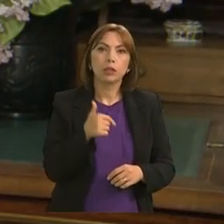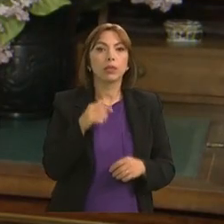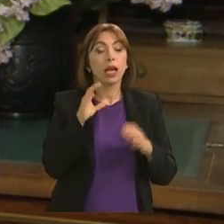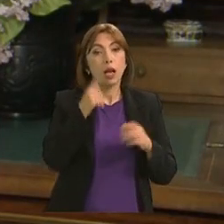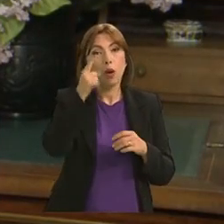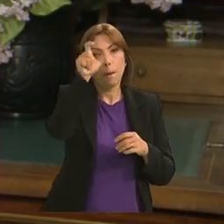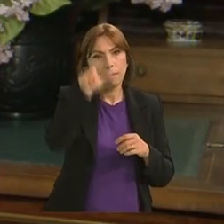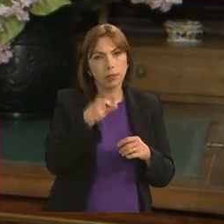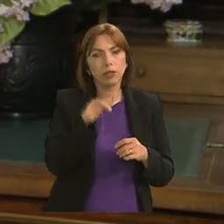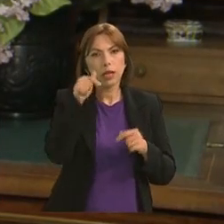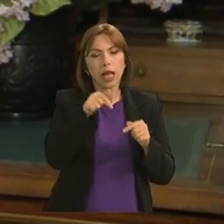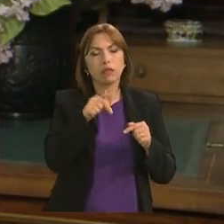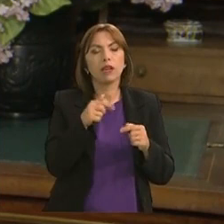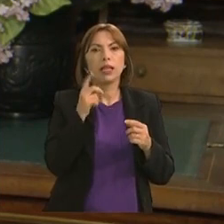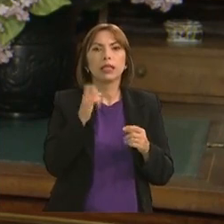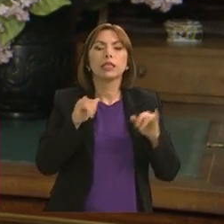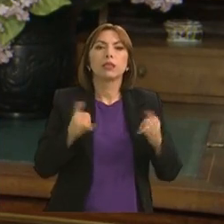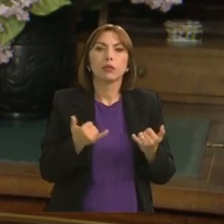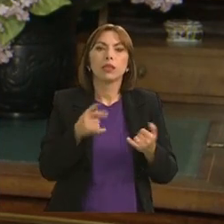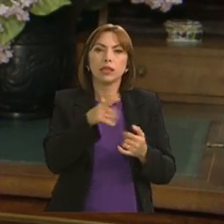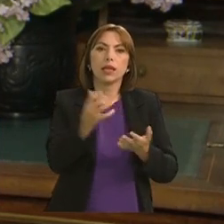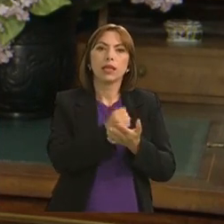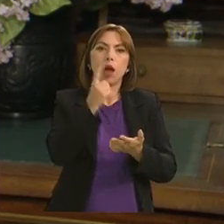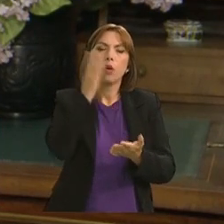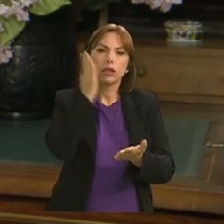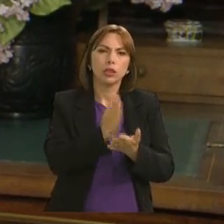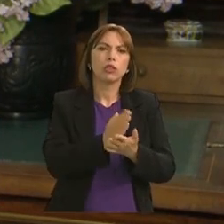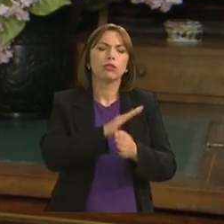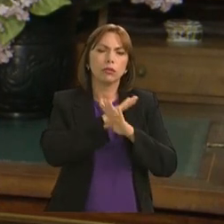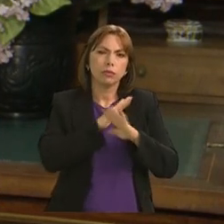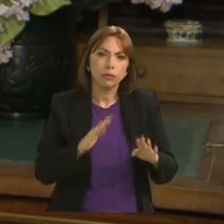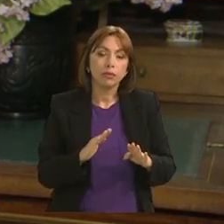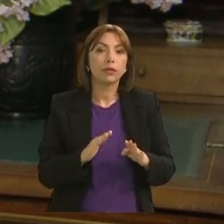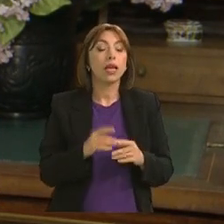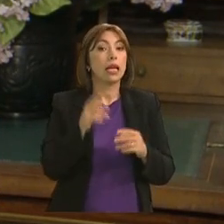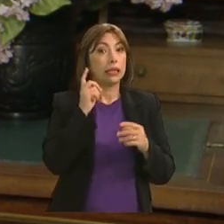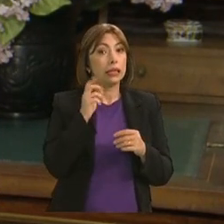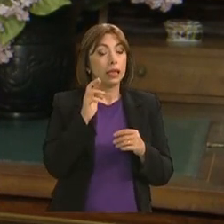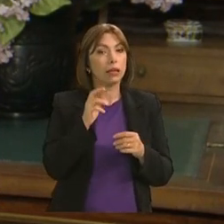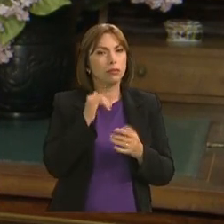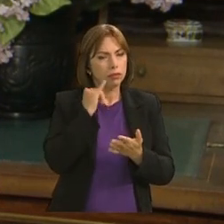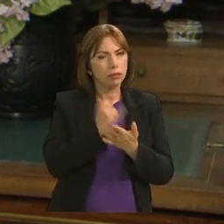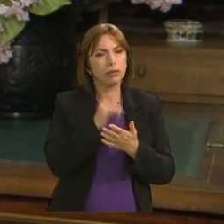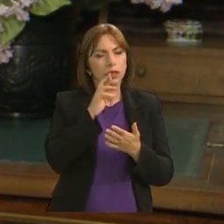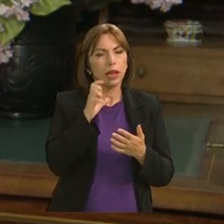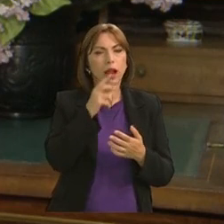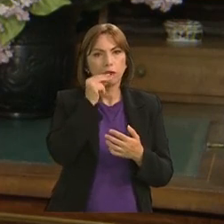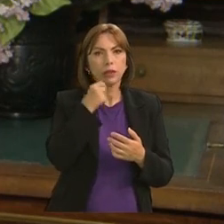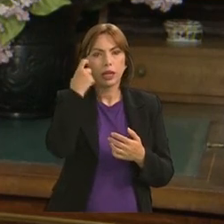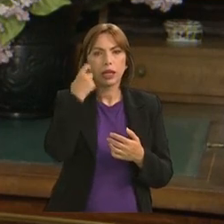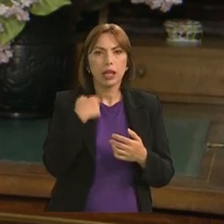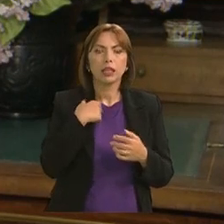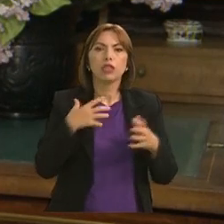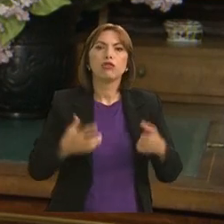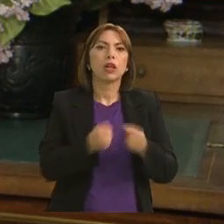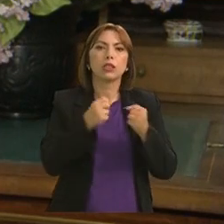o persoană într-o astfel de situație să ia o decizie radicală. Însă, real vorbind, cred că șansele